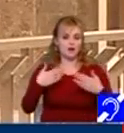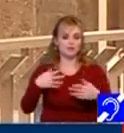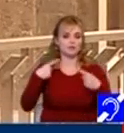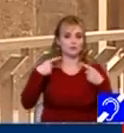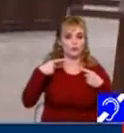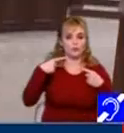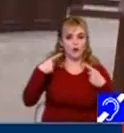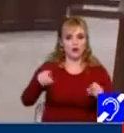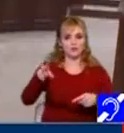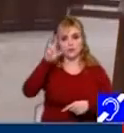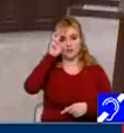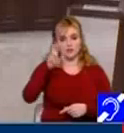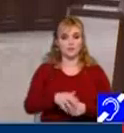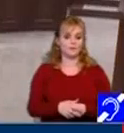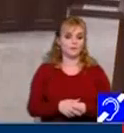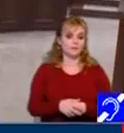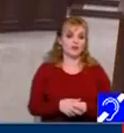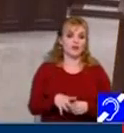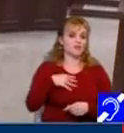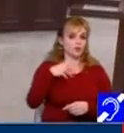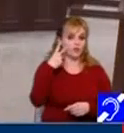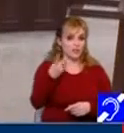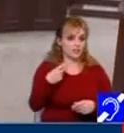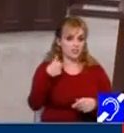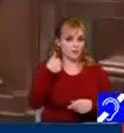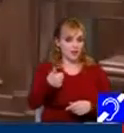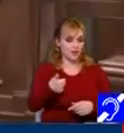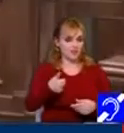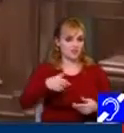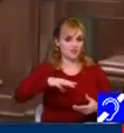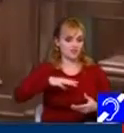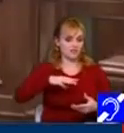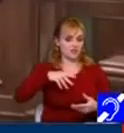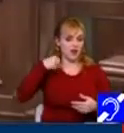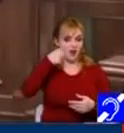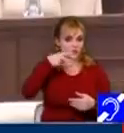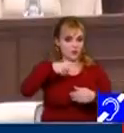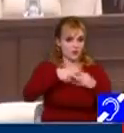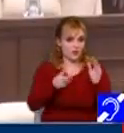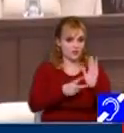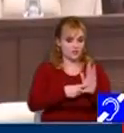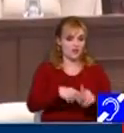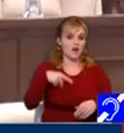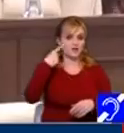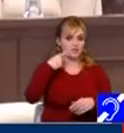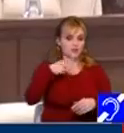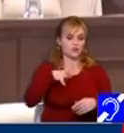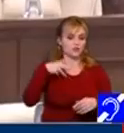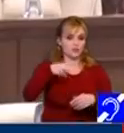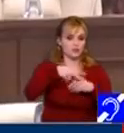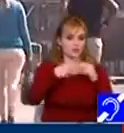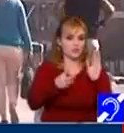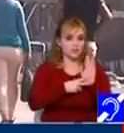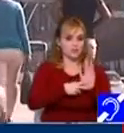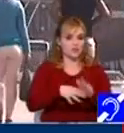de încredere. Nu tocmai roz văd situația din Republica Moldova, deputații din opoziție. Aceștia spun că în